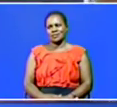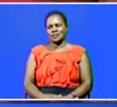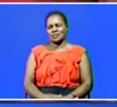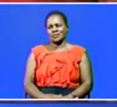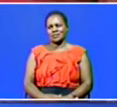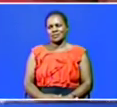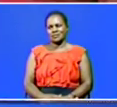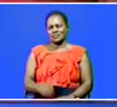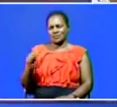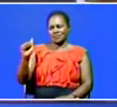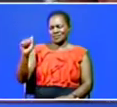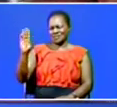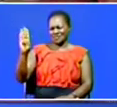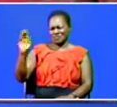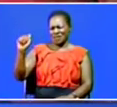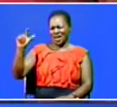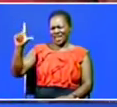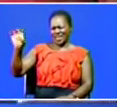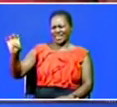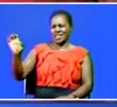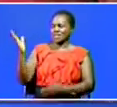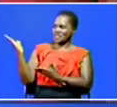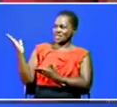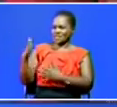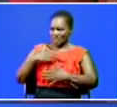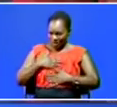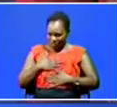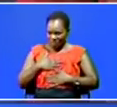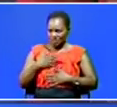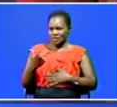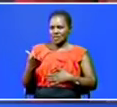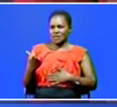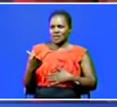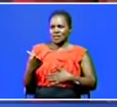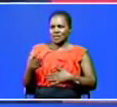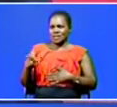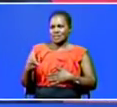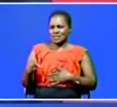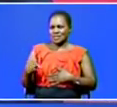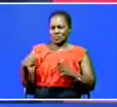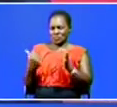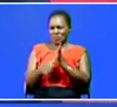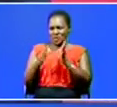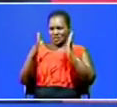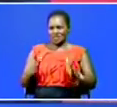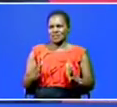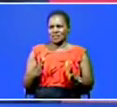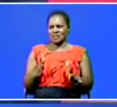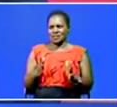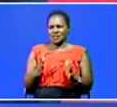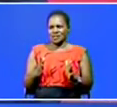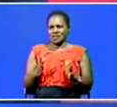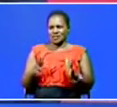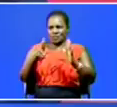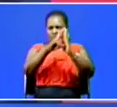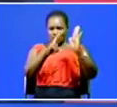bali yake hii mtu huyu mheshimiwa wa NDPS, bali yake ni mtu wa matata. Kanuni ya 80 ya bunge la